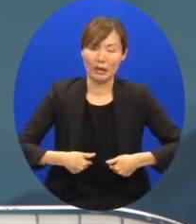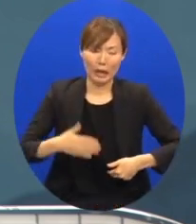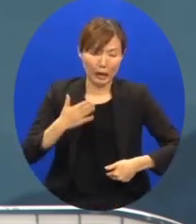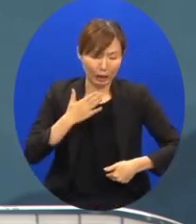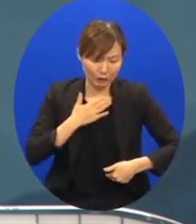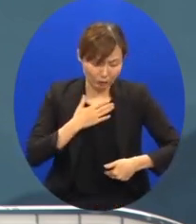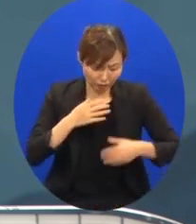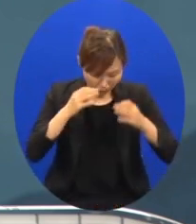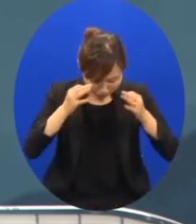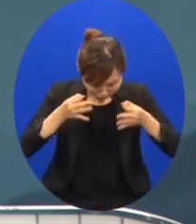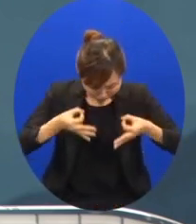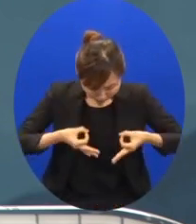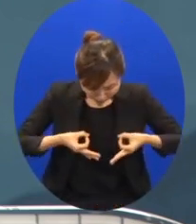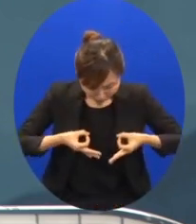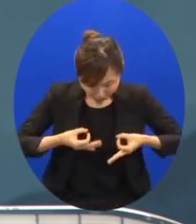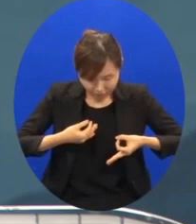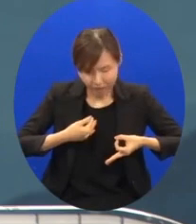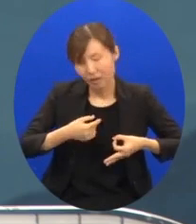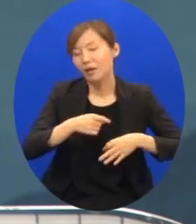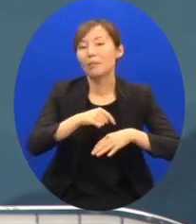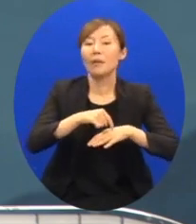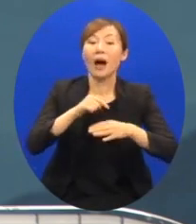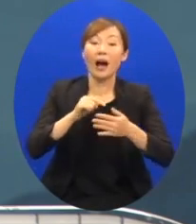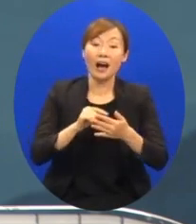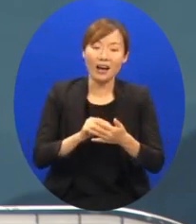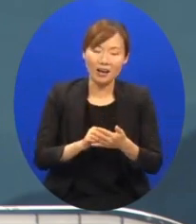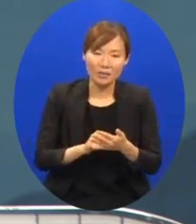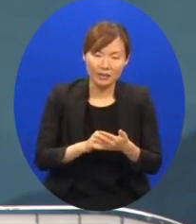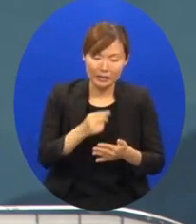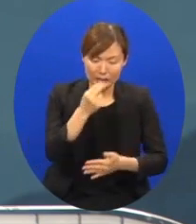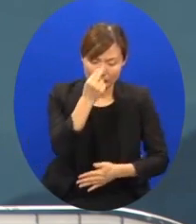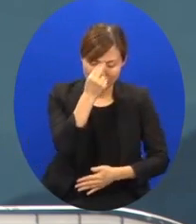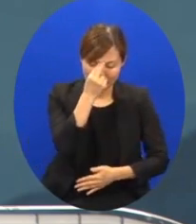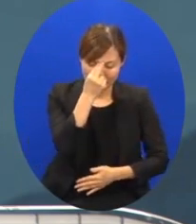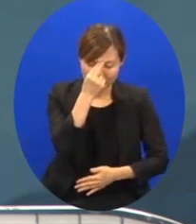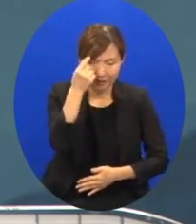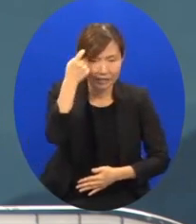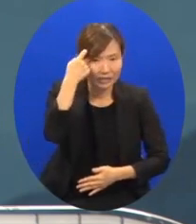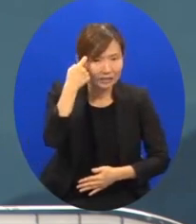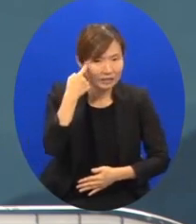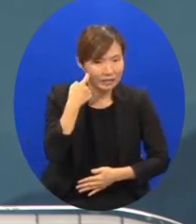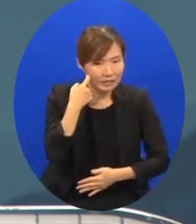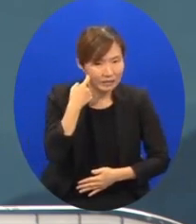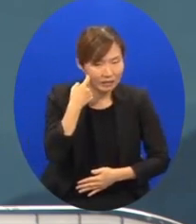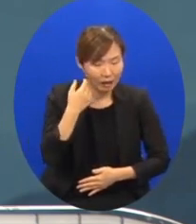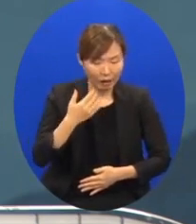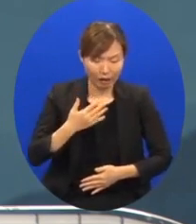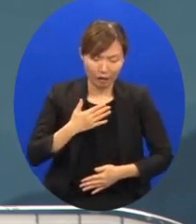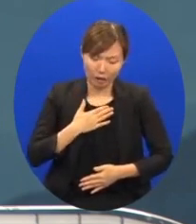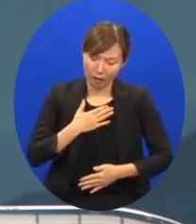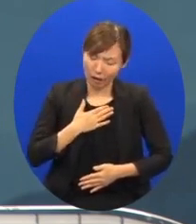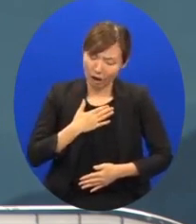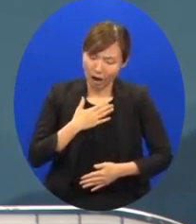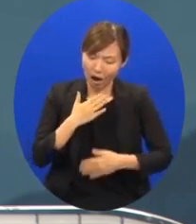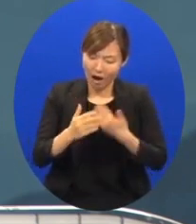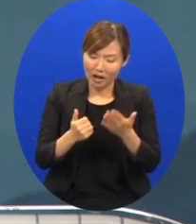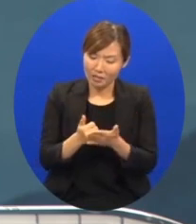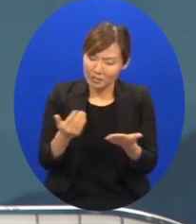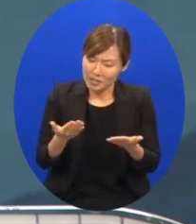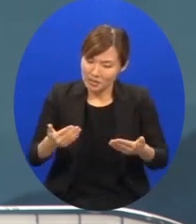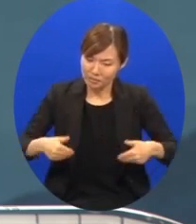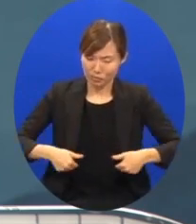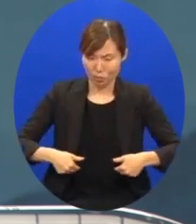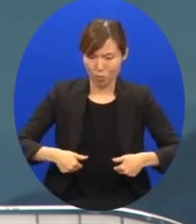안되지 마음에 성령의 근심이 느껴지 내서 내가 하나님의 일을 좀 해야 될 텐데 내가